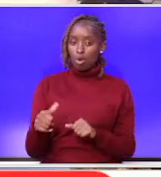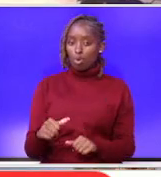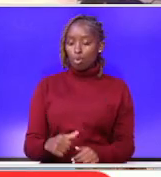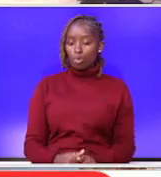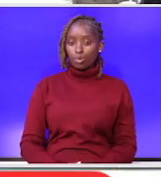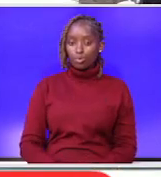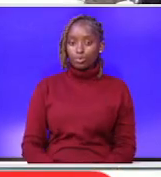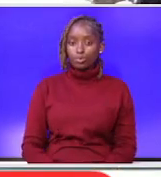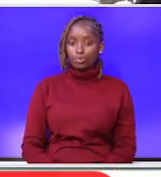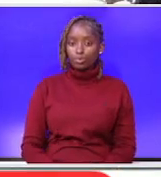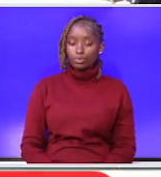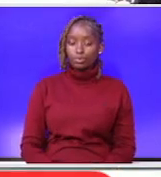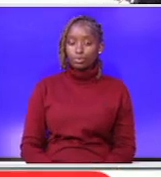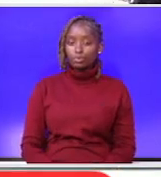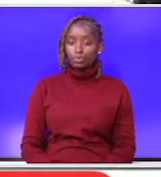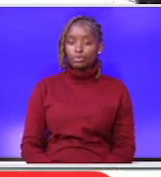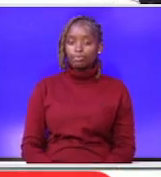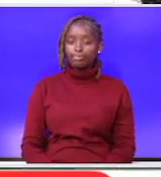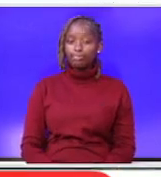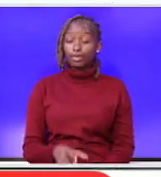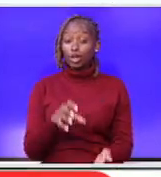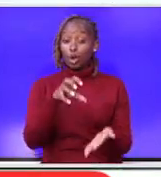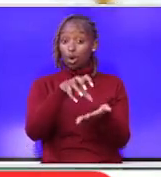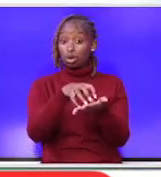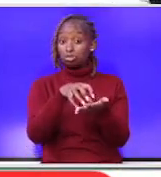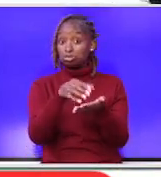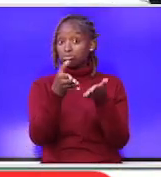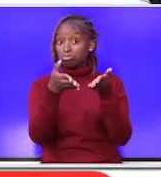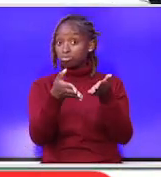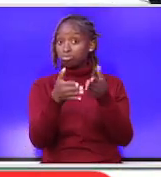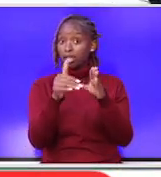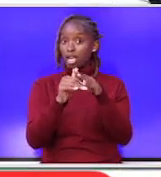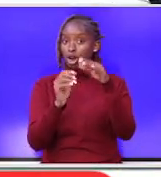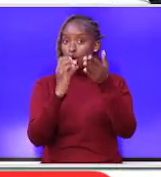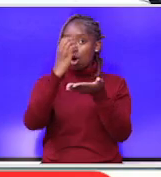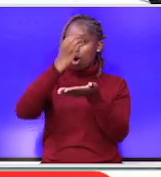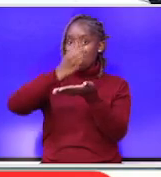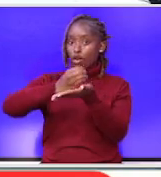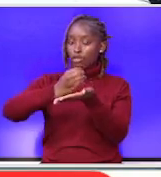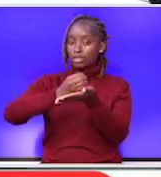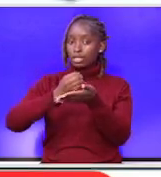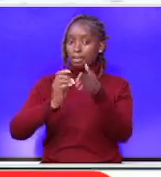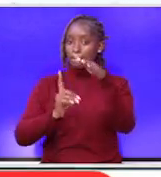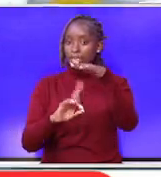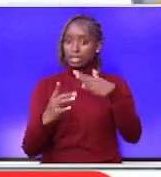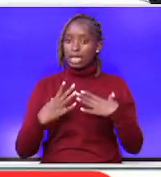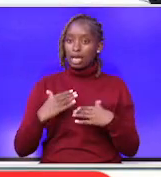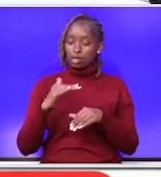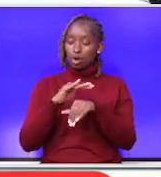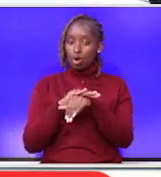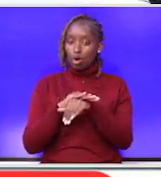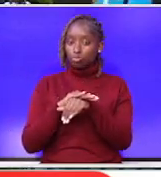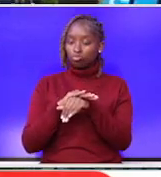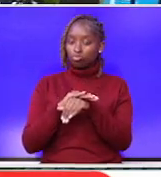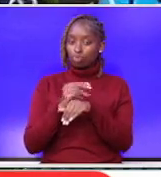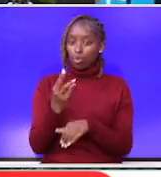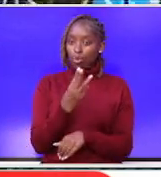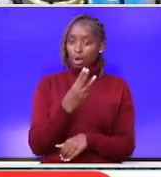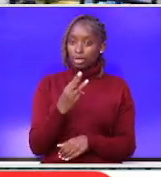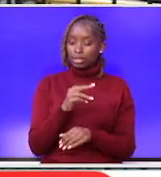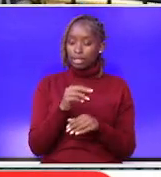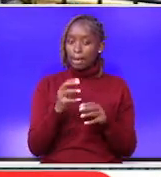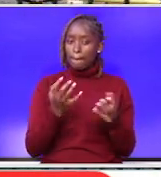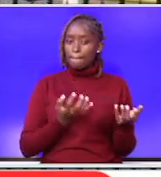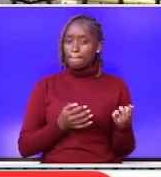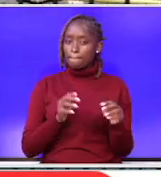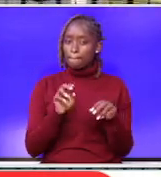kamili. Hali ilikuwa hivi katika ofisi za Wizara ya Afya siku ya Jumatano. Biashara inaendelea kama kawaida na